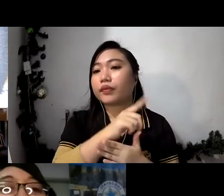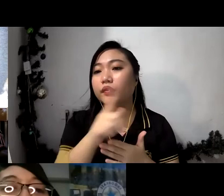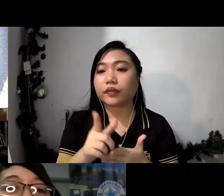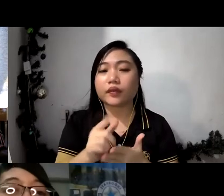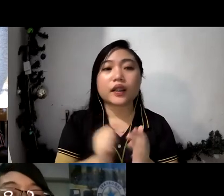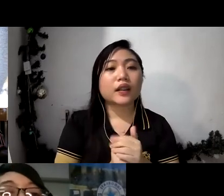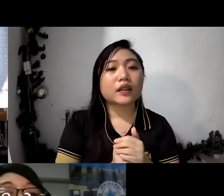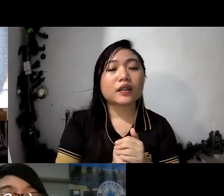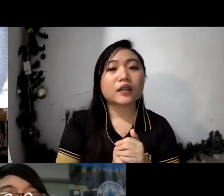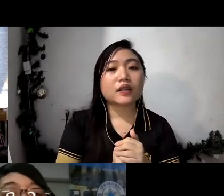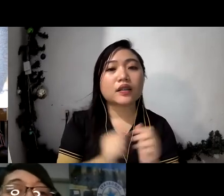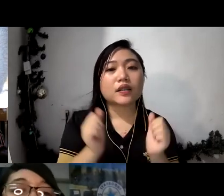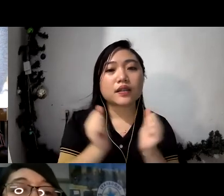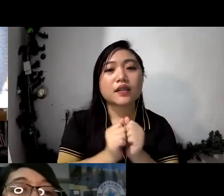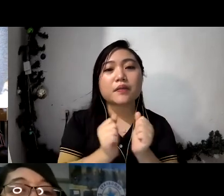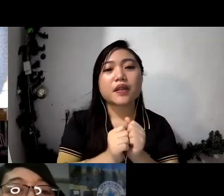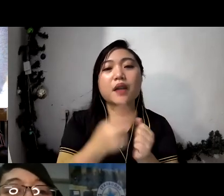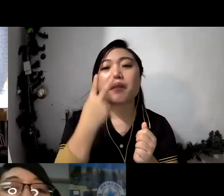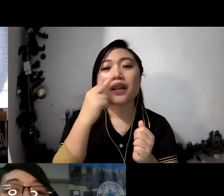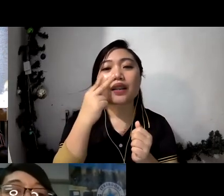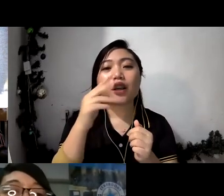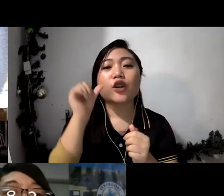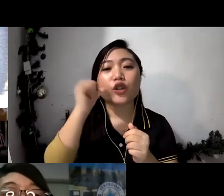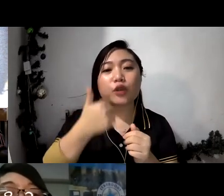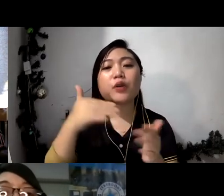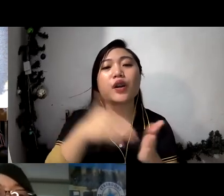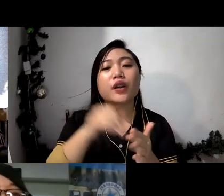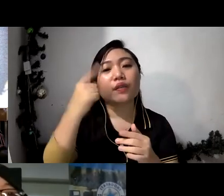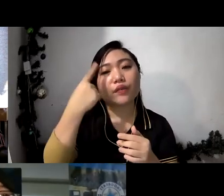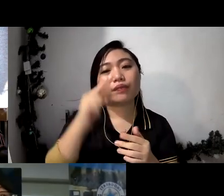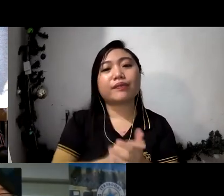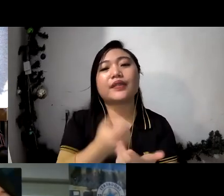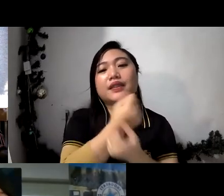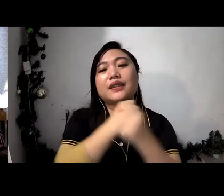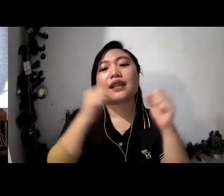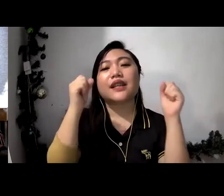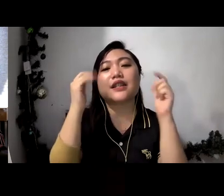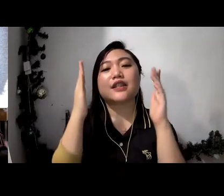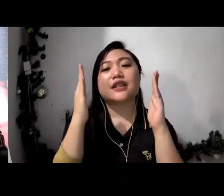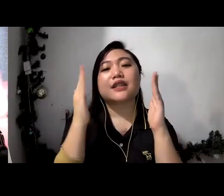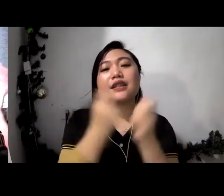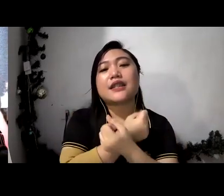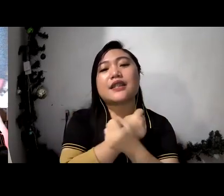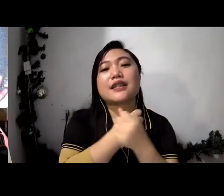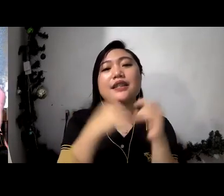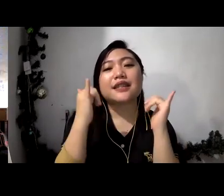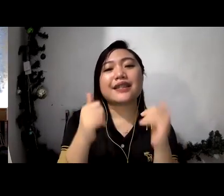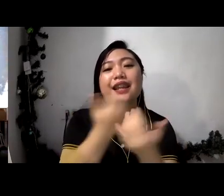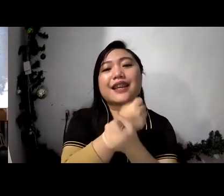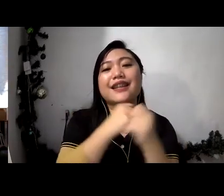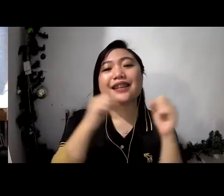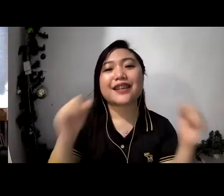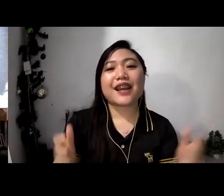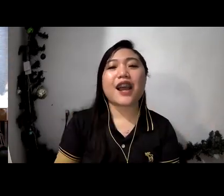sa ating AM session. So again, thank you very much and stay safe. O, tama po. Ingat po kayo.